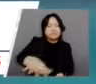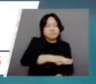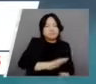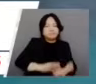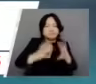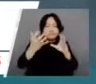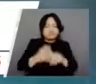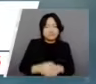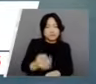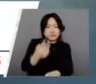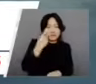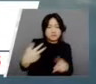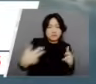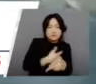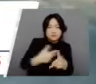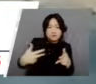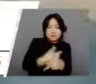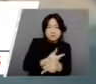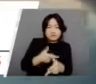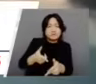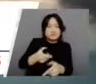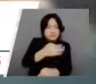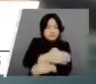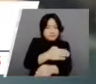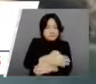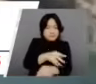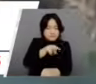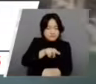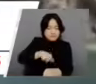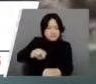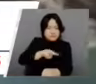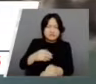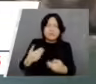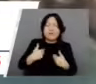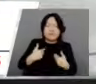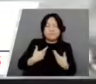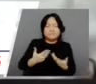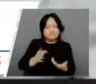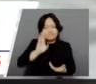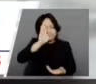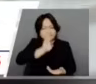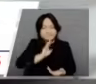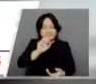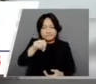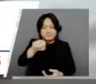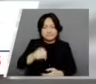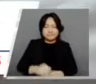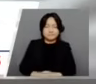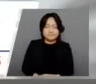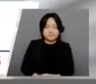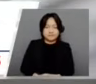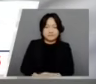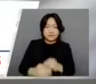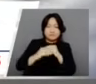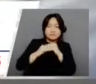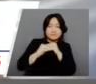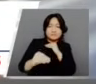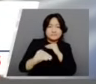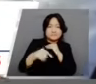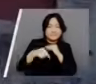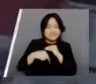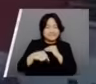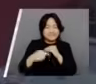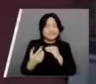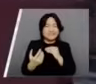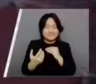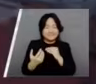main thoroughfares, meron din talagang damage. But yung sementado, mukhang nag-survive